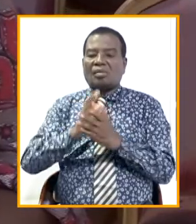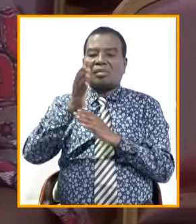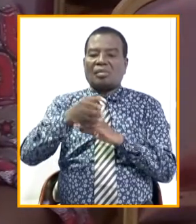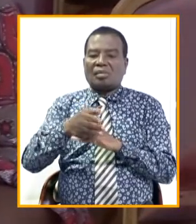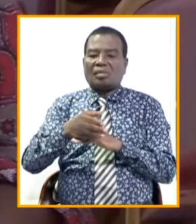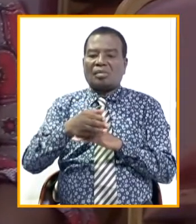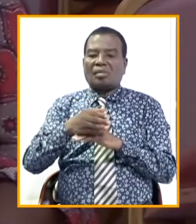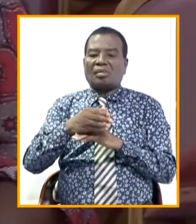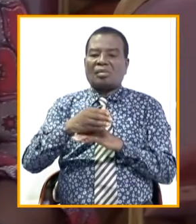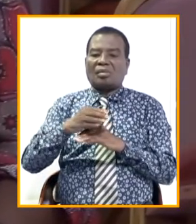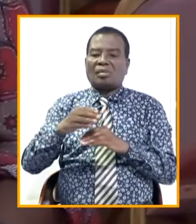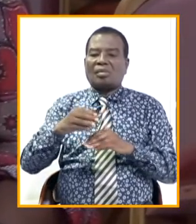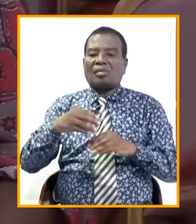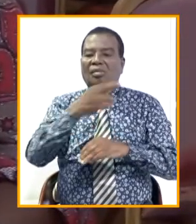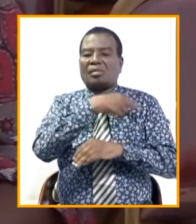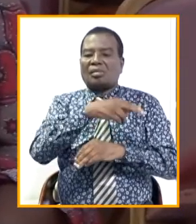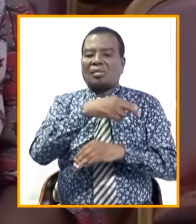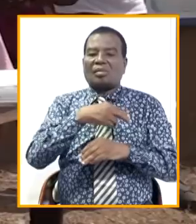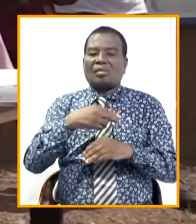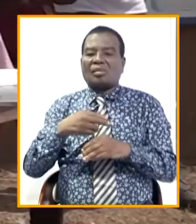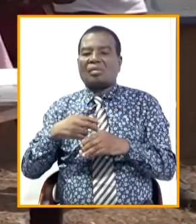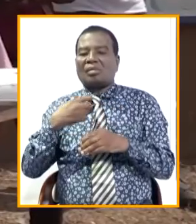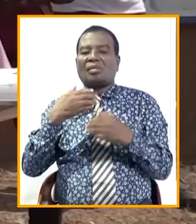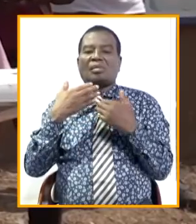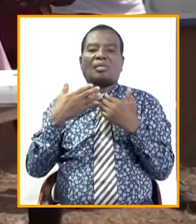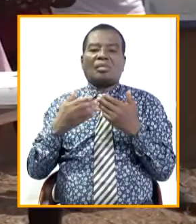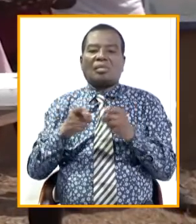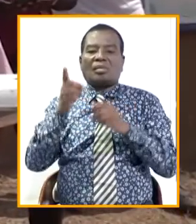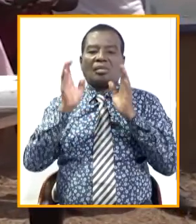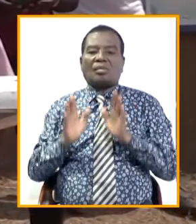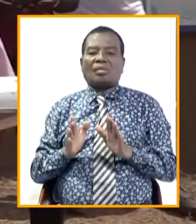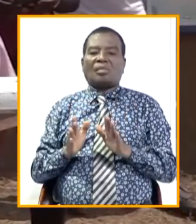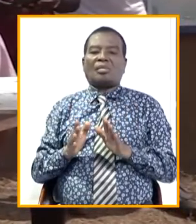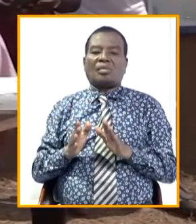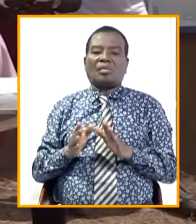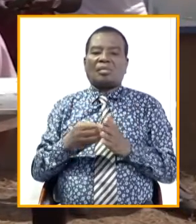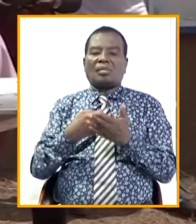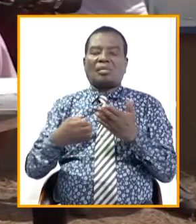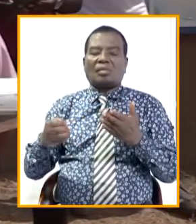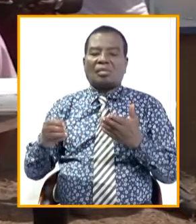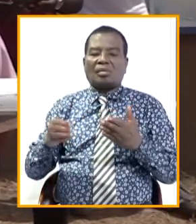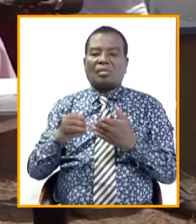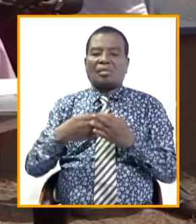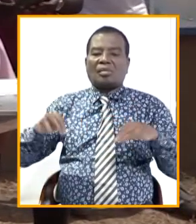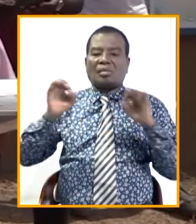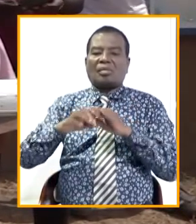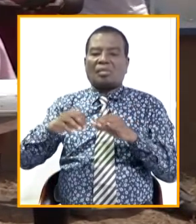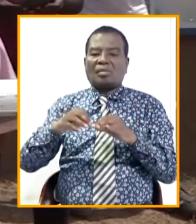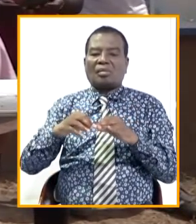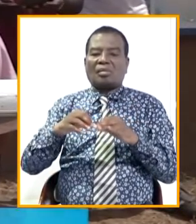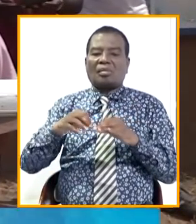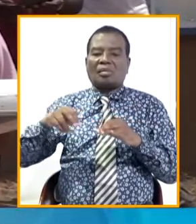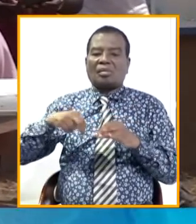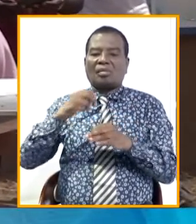le médecin-chef du centre de santé urbain. Nous disons merci aux donateurs pour ces équipements d'importance capitale pour